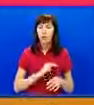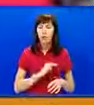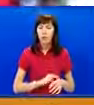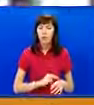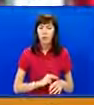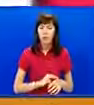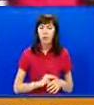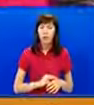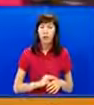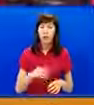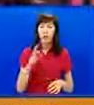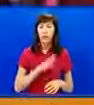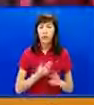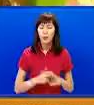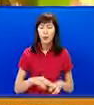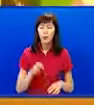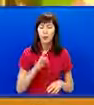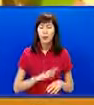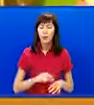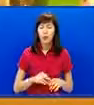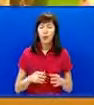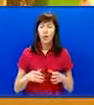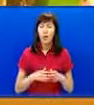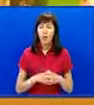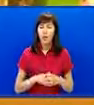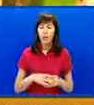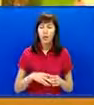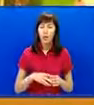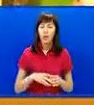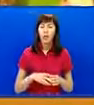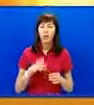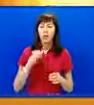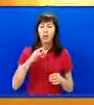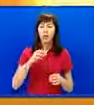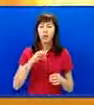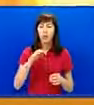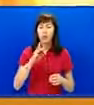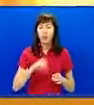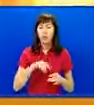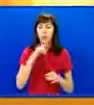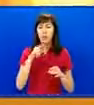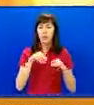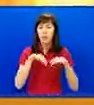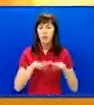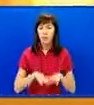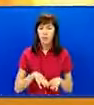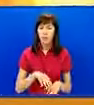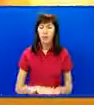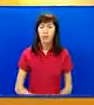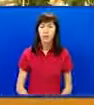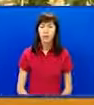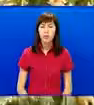выведении излишек воды из почвы. Для этого используют коллекторную и дренажную системы, а также решается вопрос поливной воды.